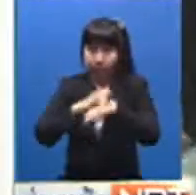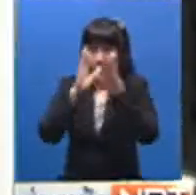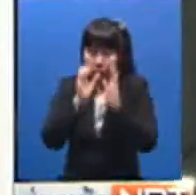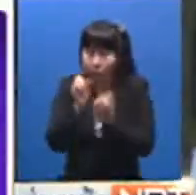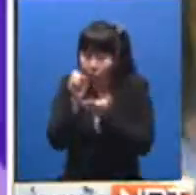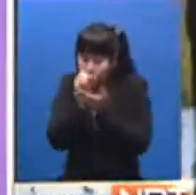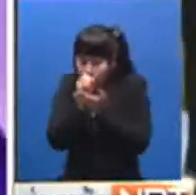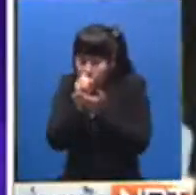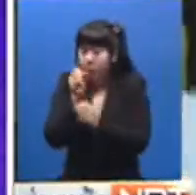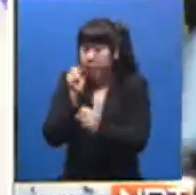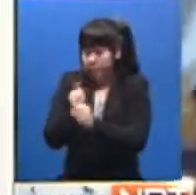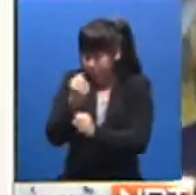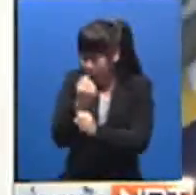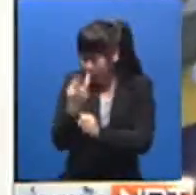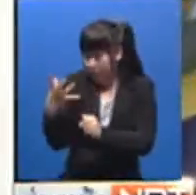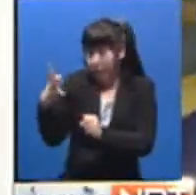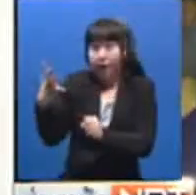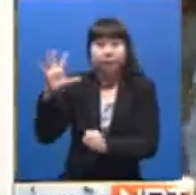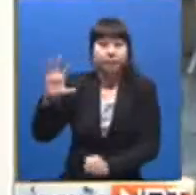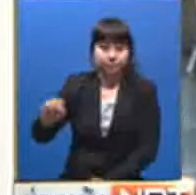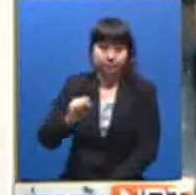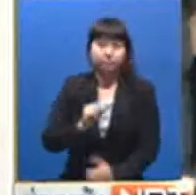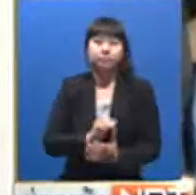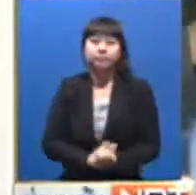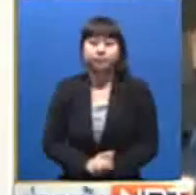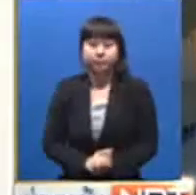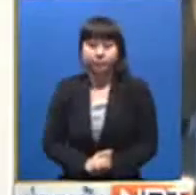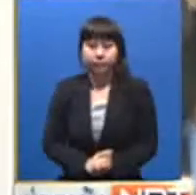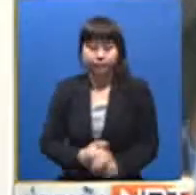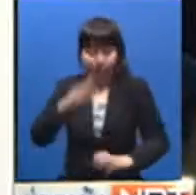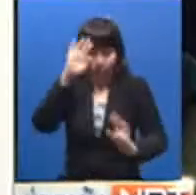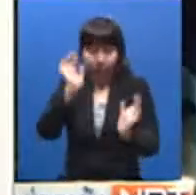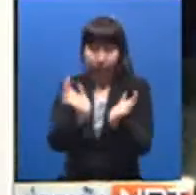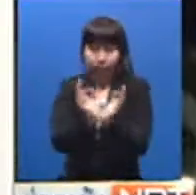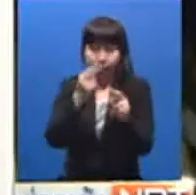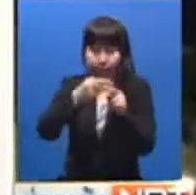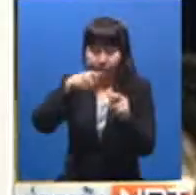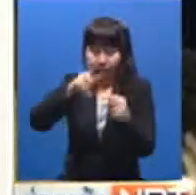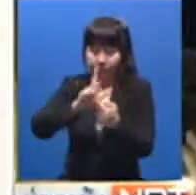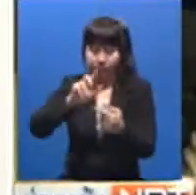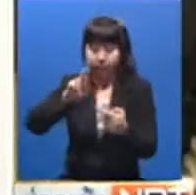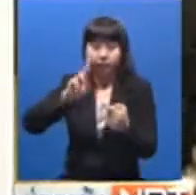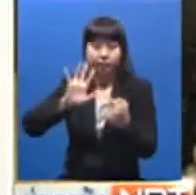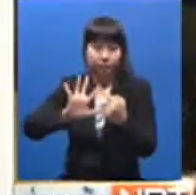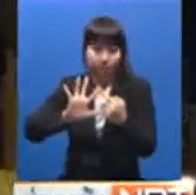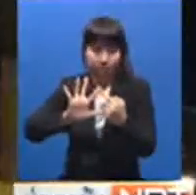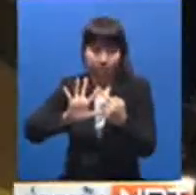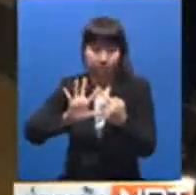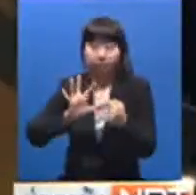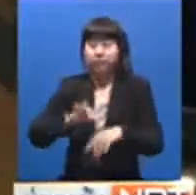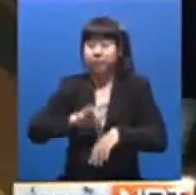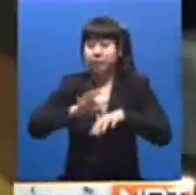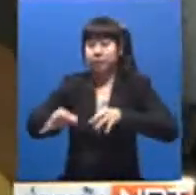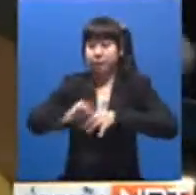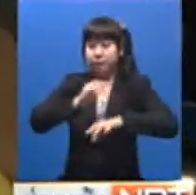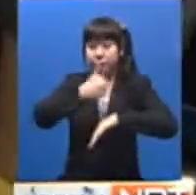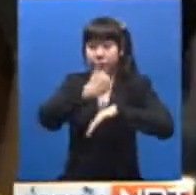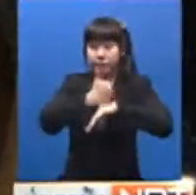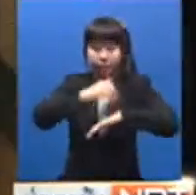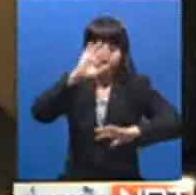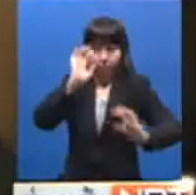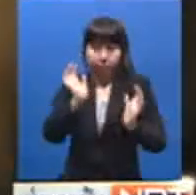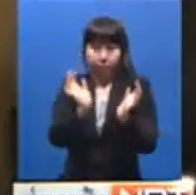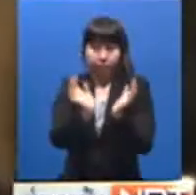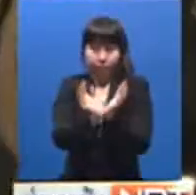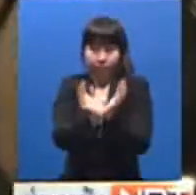เสพได้อีก 5คนด้วยกันค่ะพลตำรวจตรีพัชรบุญญะสิทธิ์รักษาราชการแทนผู้บังคับการสถานี